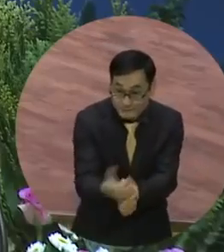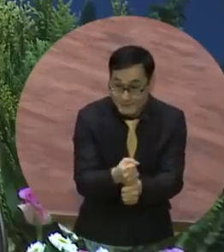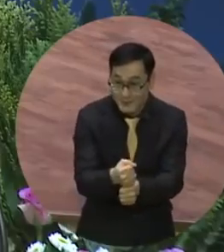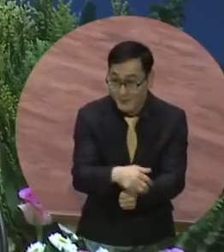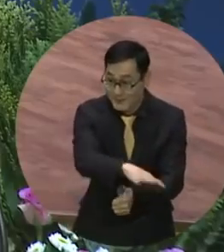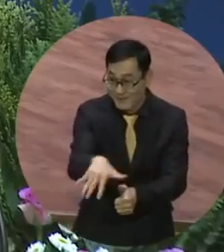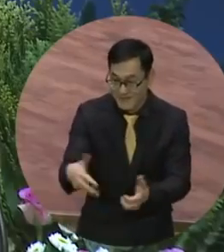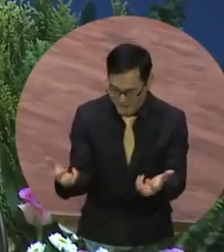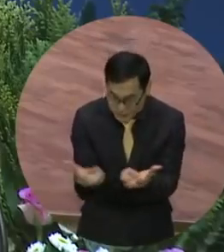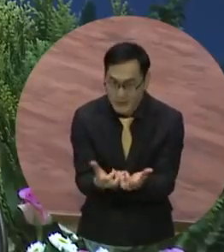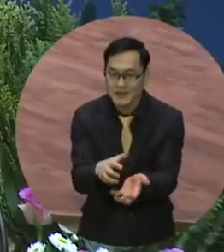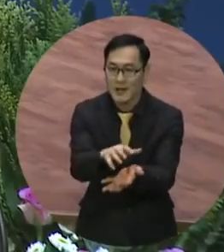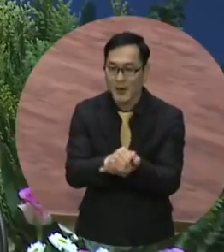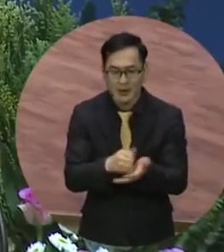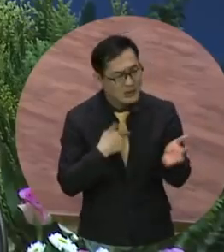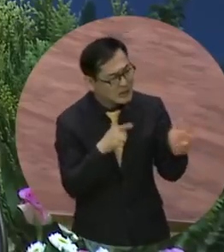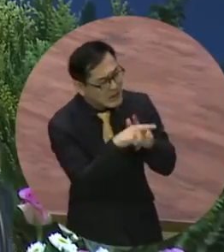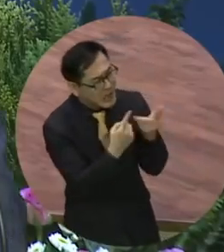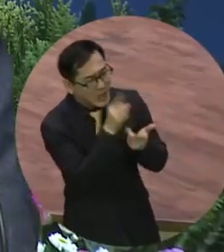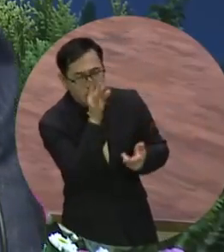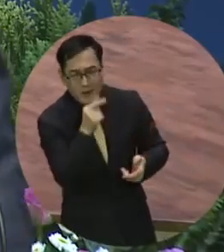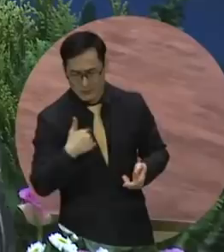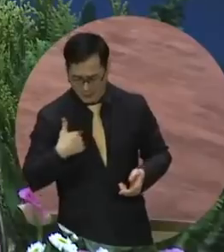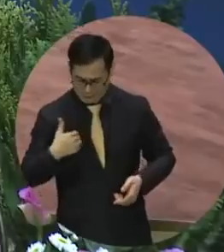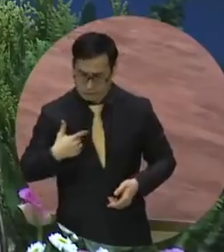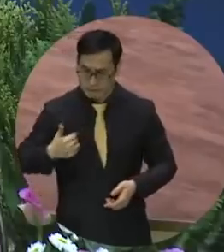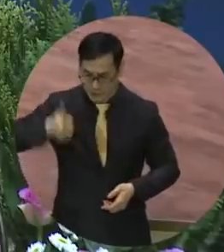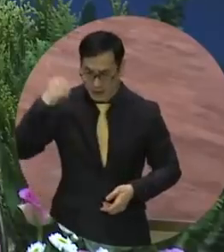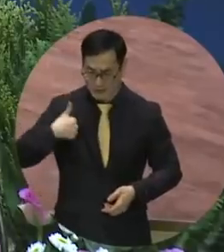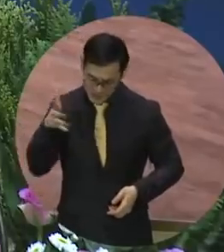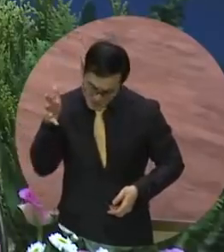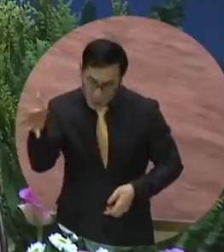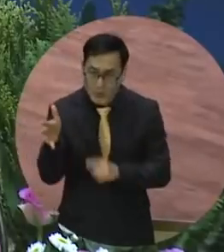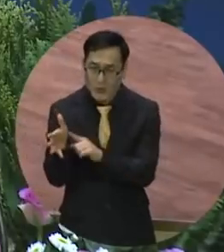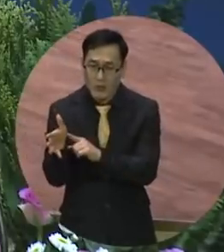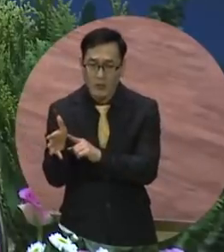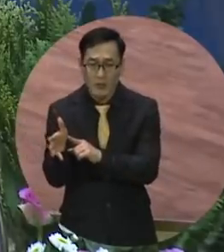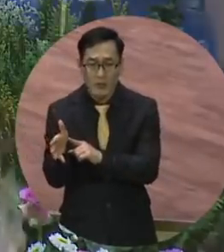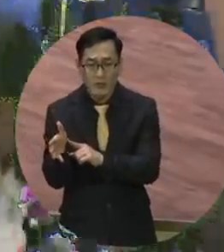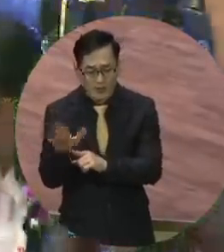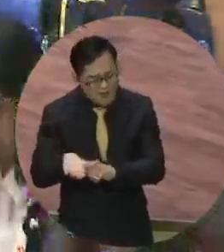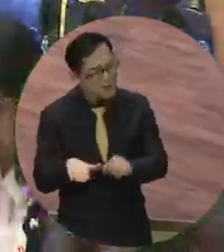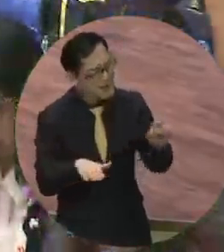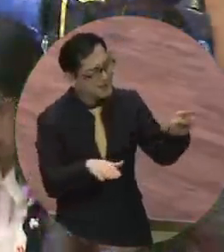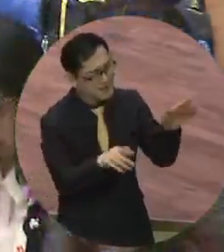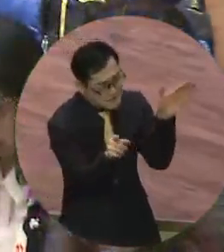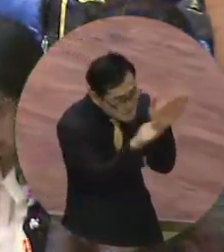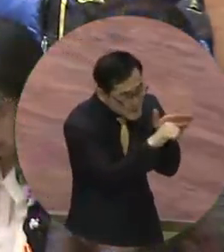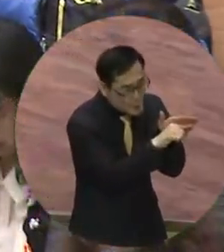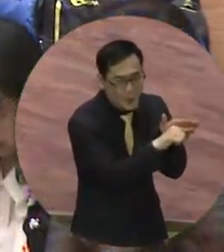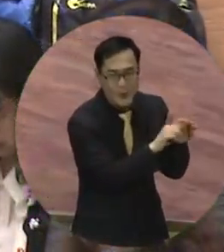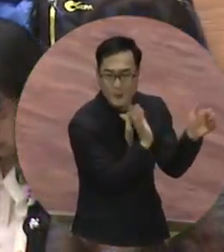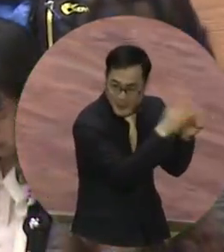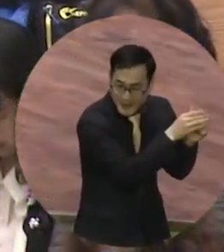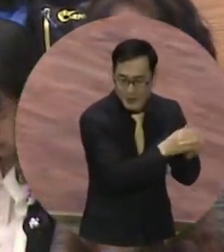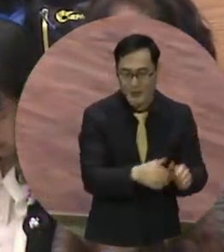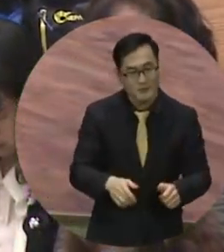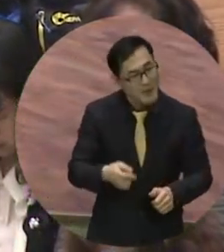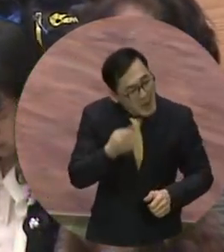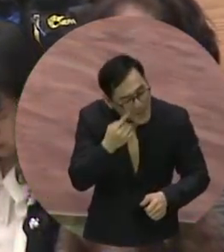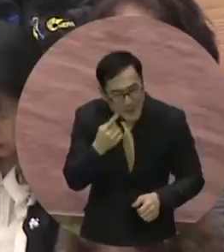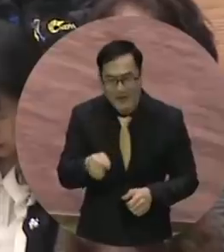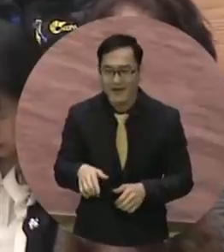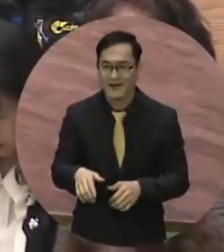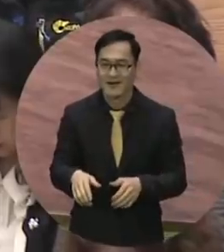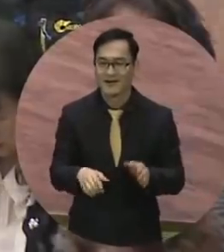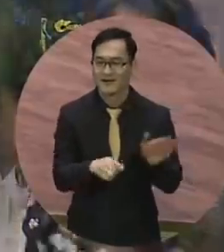돼도 믿으라는 거예요. 하나님이 일을 하는 데 있어서 믿음으로 하시기 바랍니다. 내 생각에는 내 경험에는